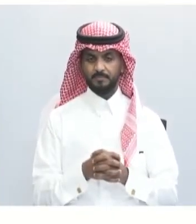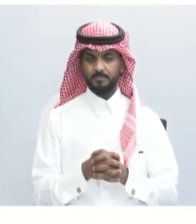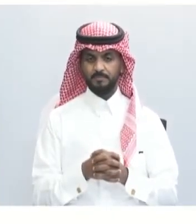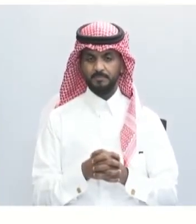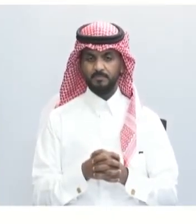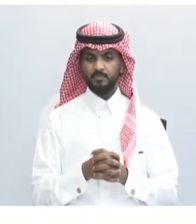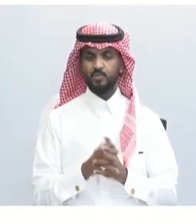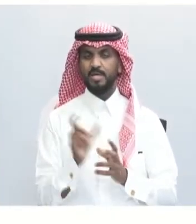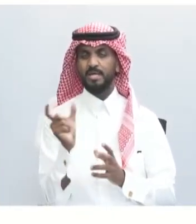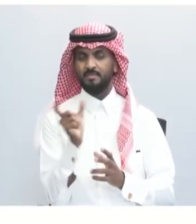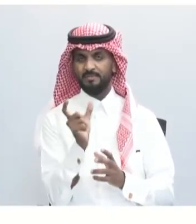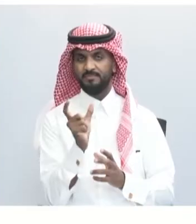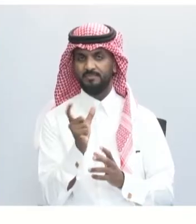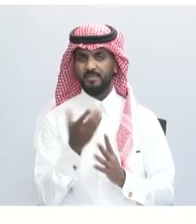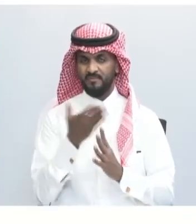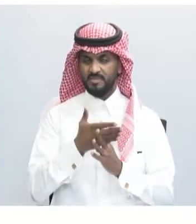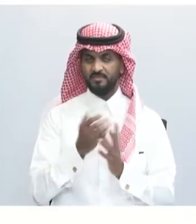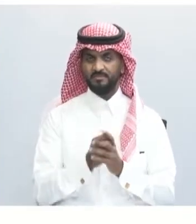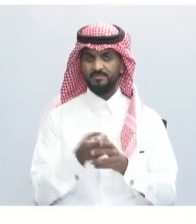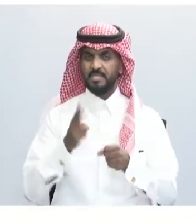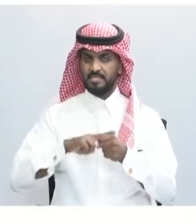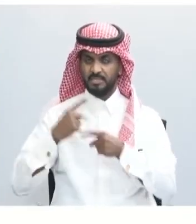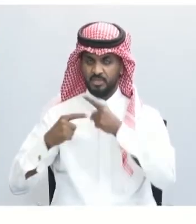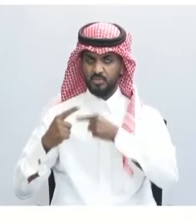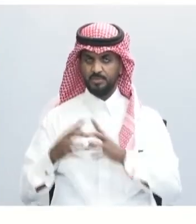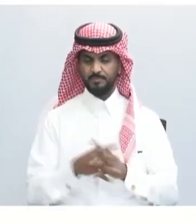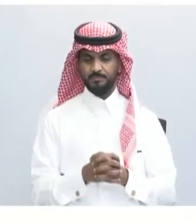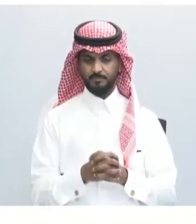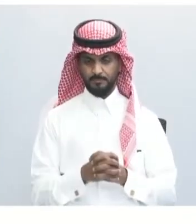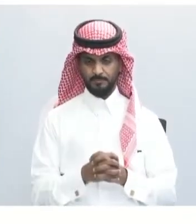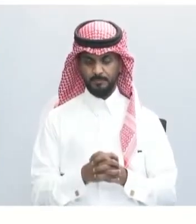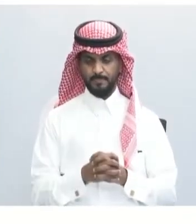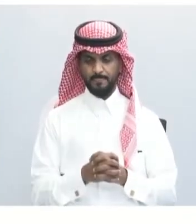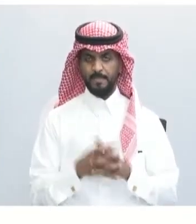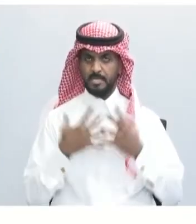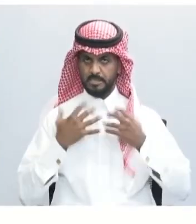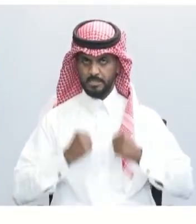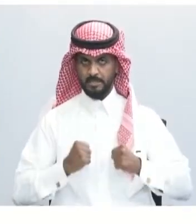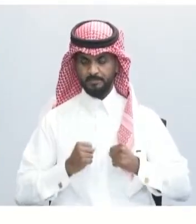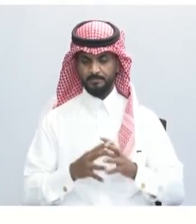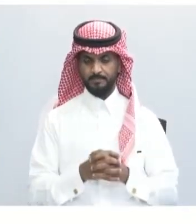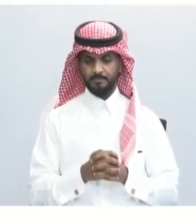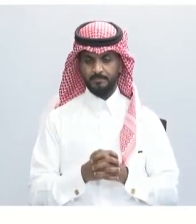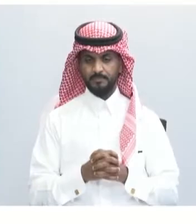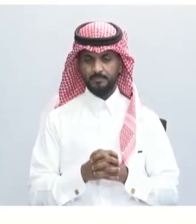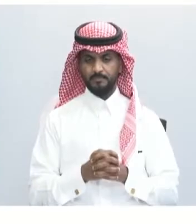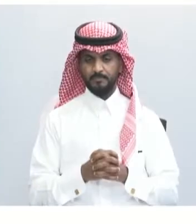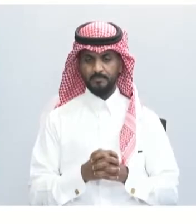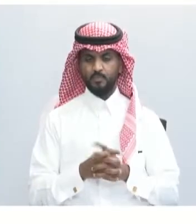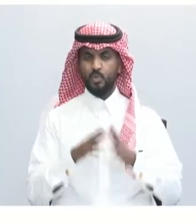ما هي المفردات في هذا الفصل استرجعها سويا لدينا الصحه وكذلك